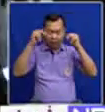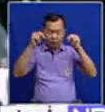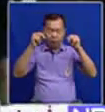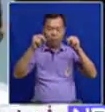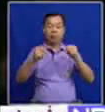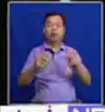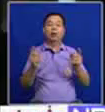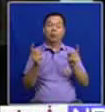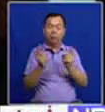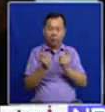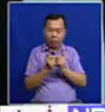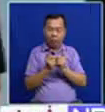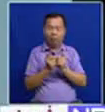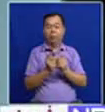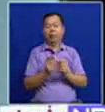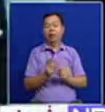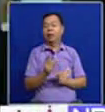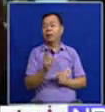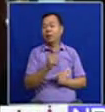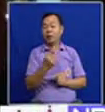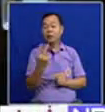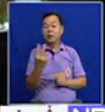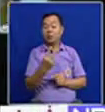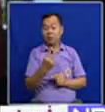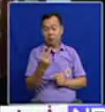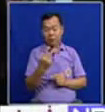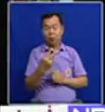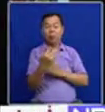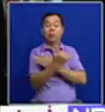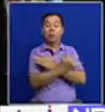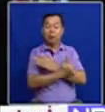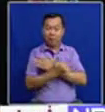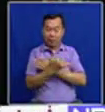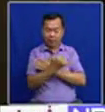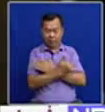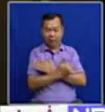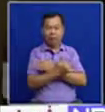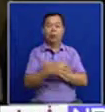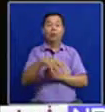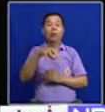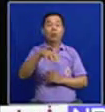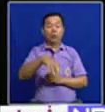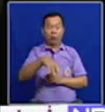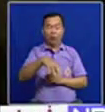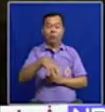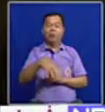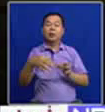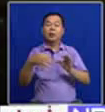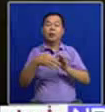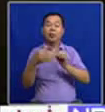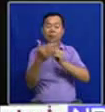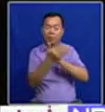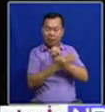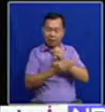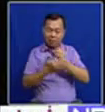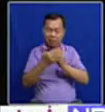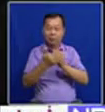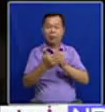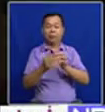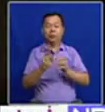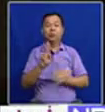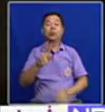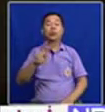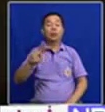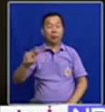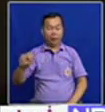ารือทวิภาคีกับนายยูริเฟโดทอฟผู้อำนวยการบริหารสำนักงานว่าด้วยยาเสพติดและอาชญากรรมแห่งสหประชาช